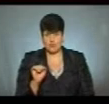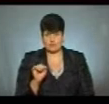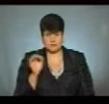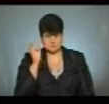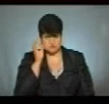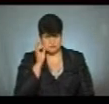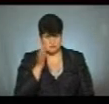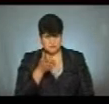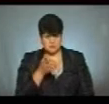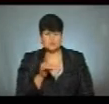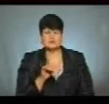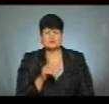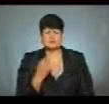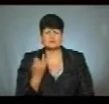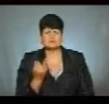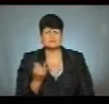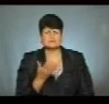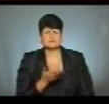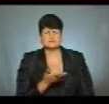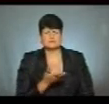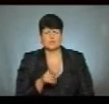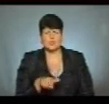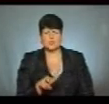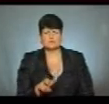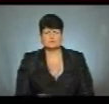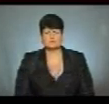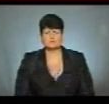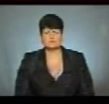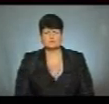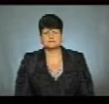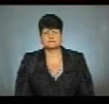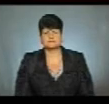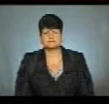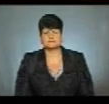сюжету, що це за історія з дорогою, і тоді ми повернемося в студію.